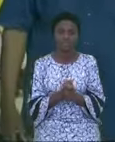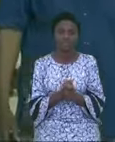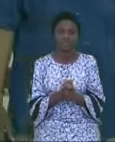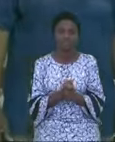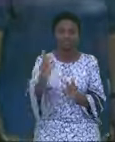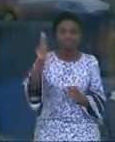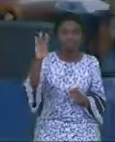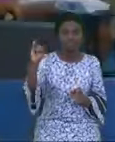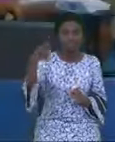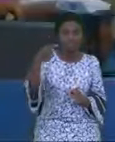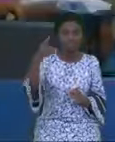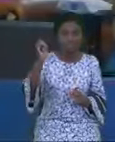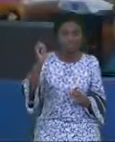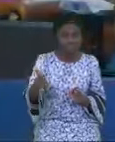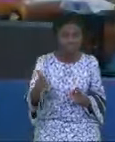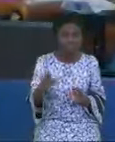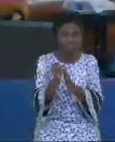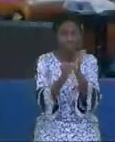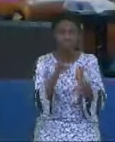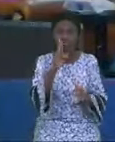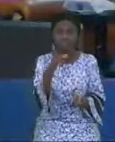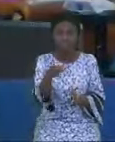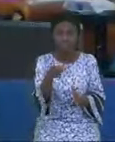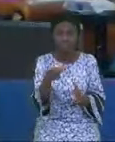état de Nangis est-ce que vous êtes là